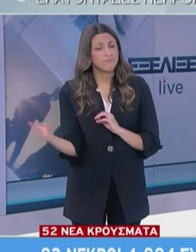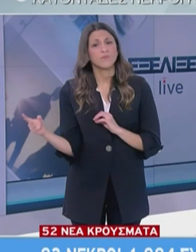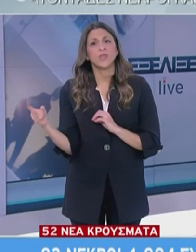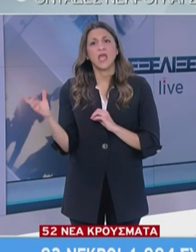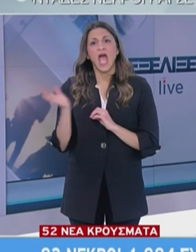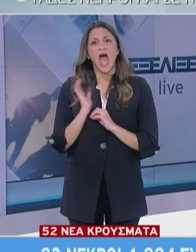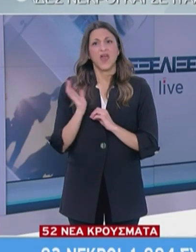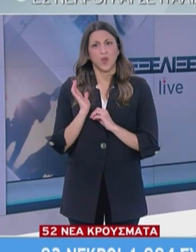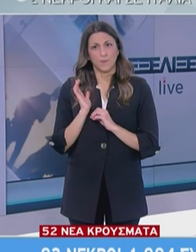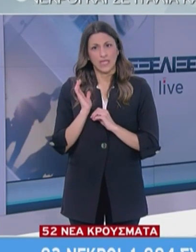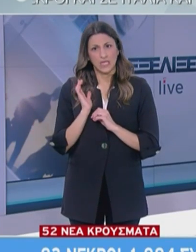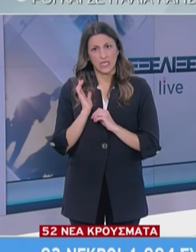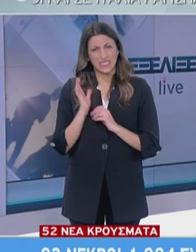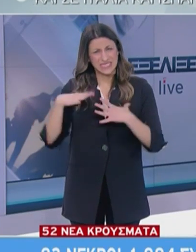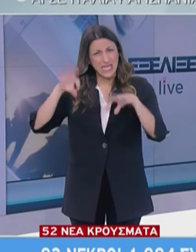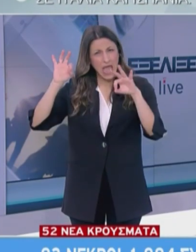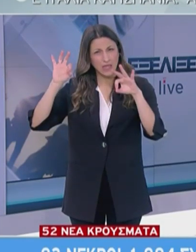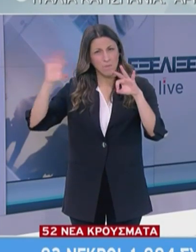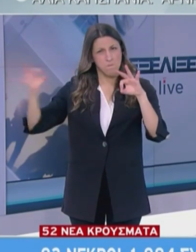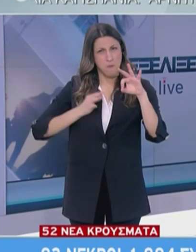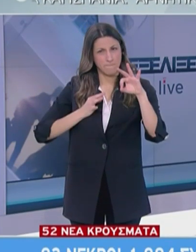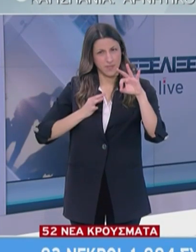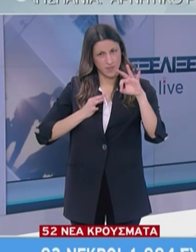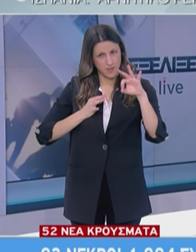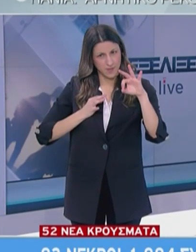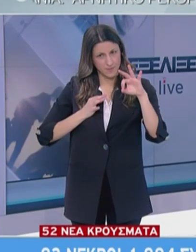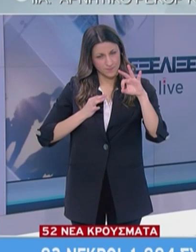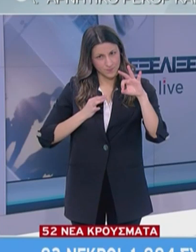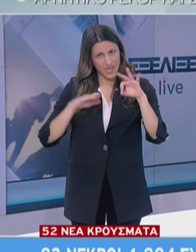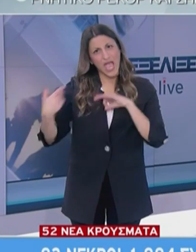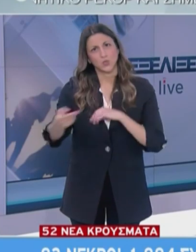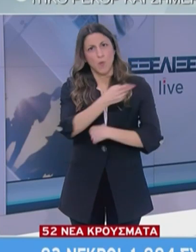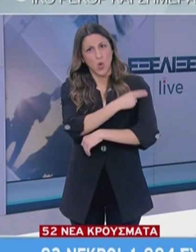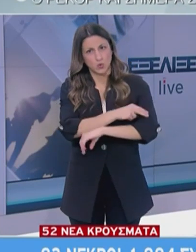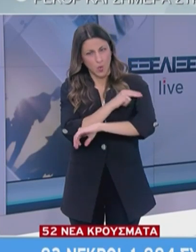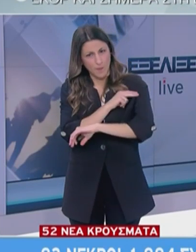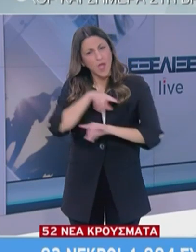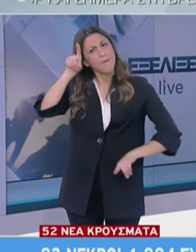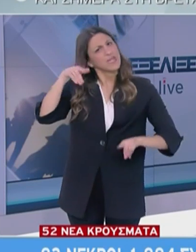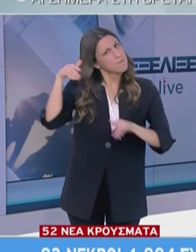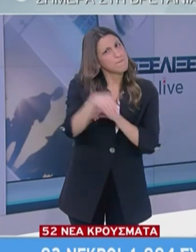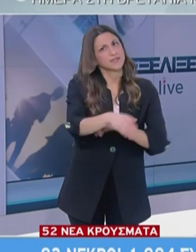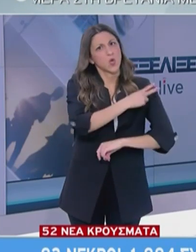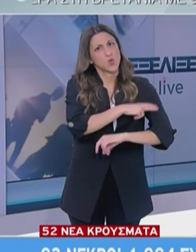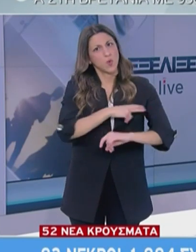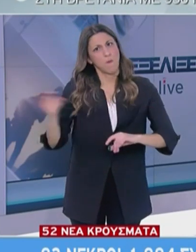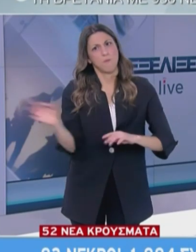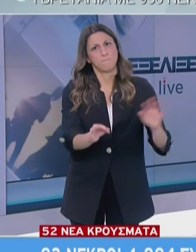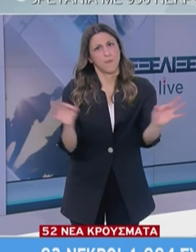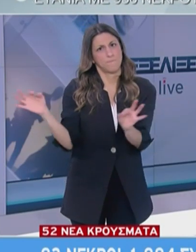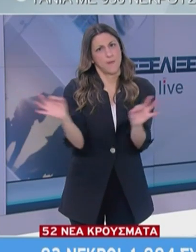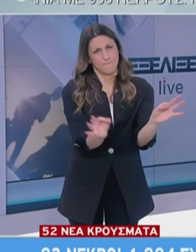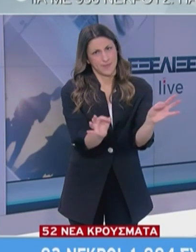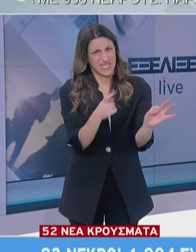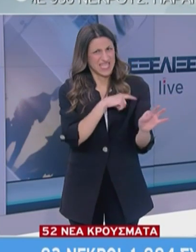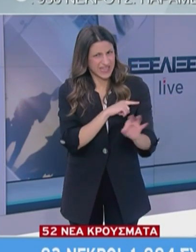ανθρώπους που εξετέθησαν στην αρχή φάση της επιδημίας και εκτός νοσοκομείου στην κοινότητα, αλλά και κάποιους εργαζόμενους που εξετέθησαν